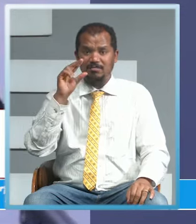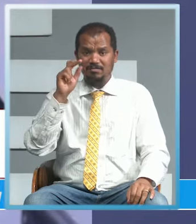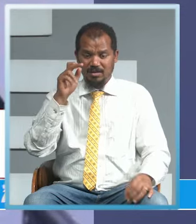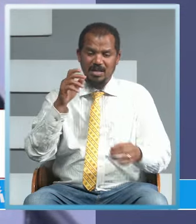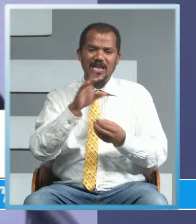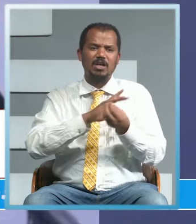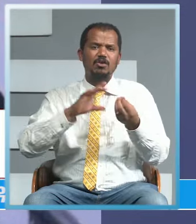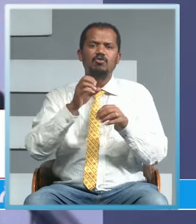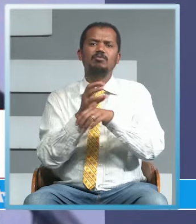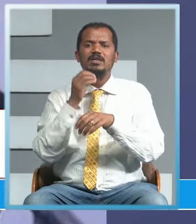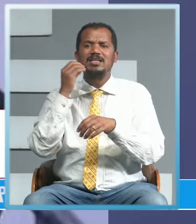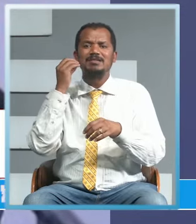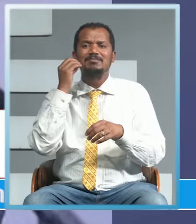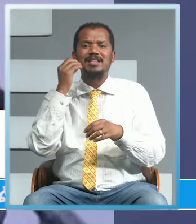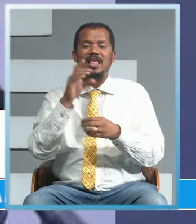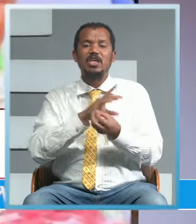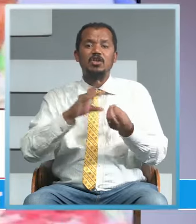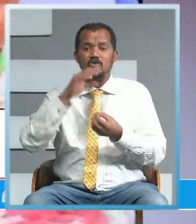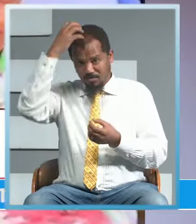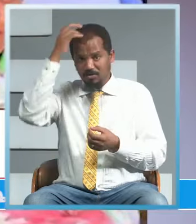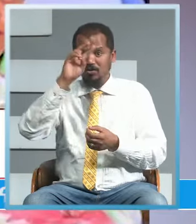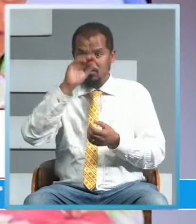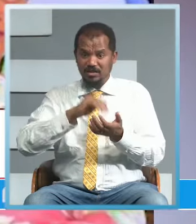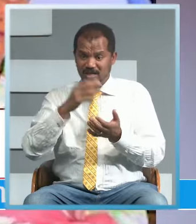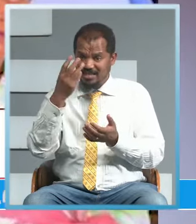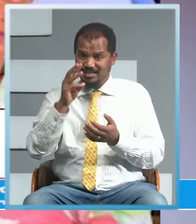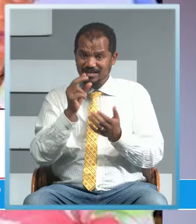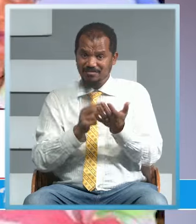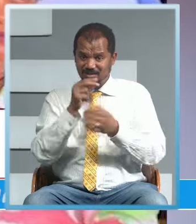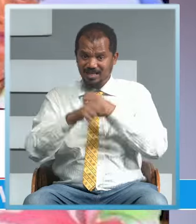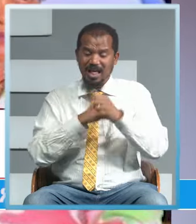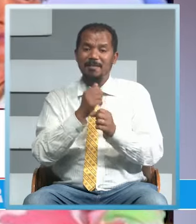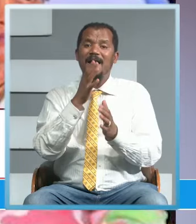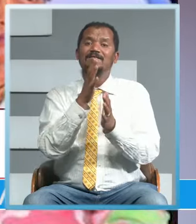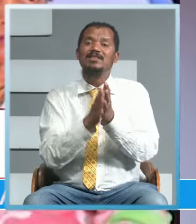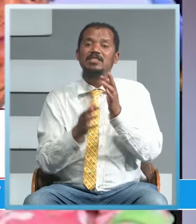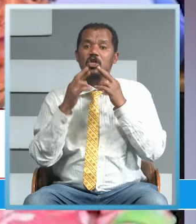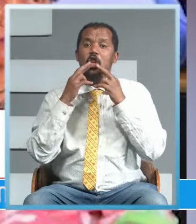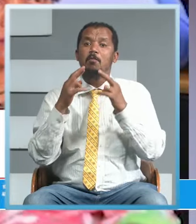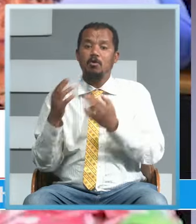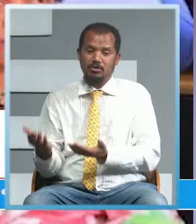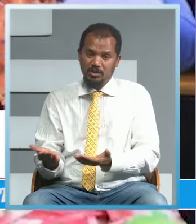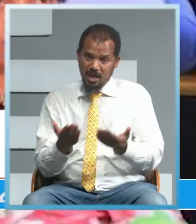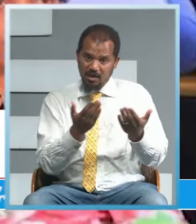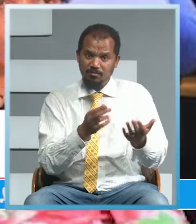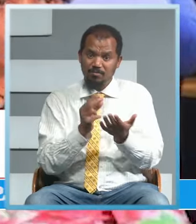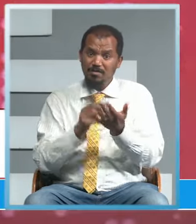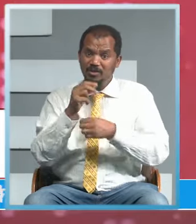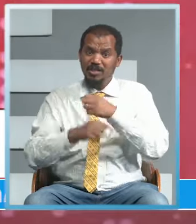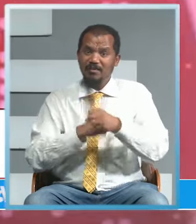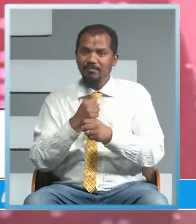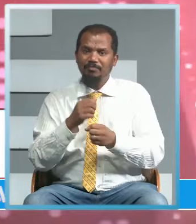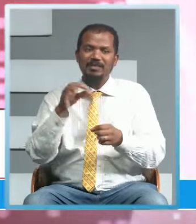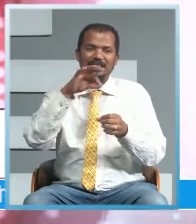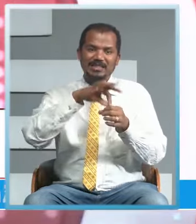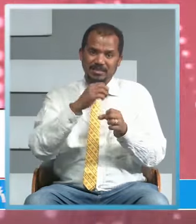ከበደ ለክልሉ ምክር ቤት አባላት የክልሉ መንግስት የ2016 በጀት ዓመት አፈጻጸም ሪፖርት ሲያቀርቡ